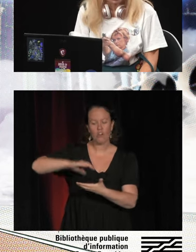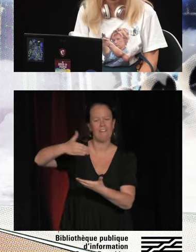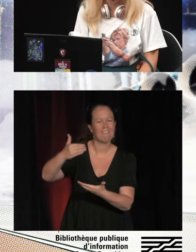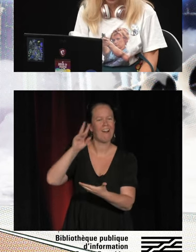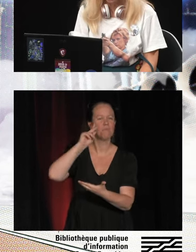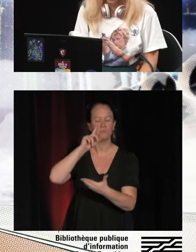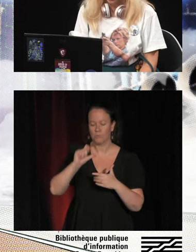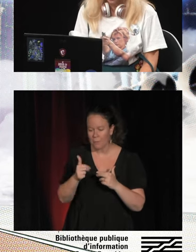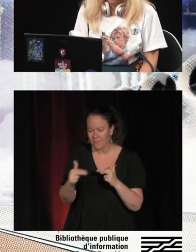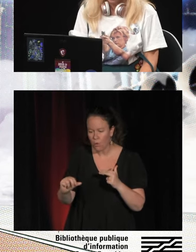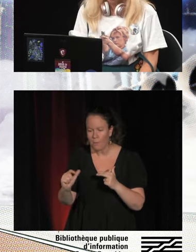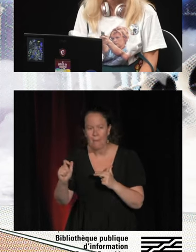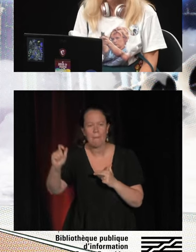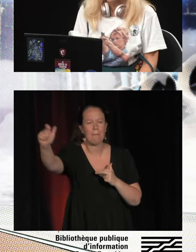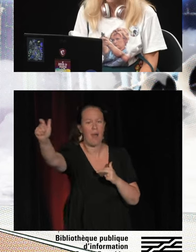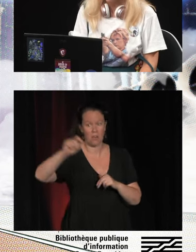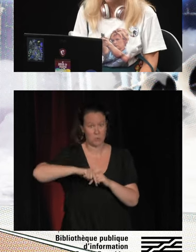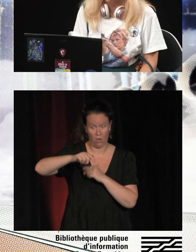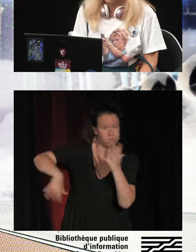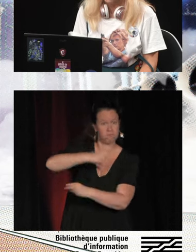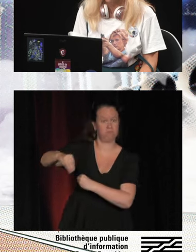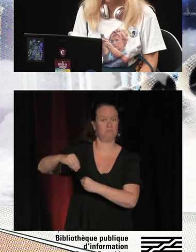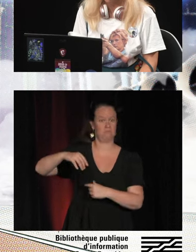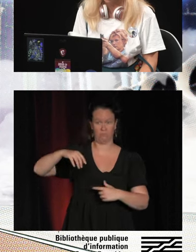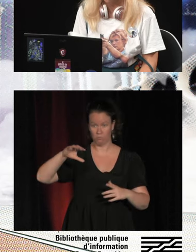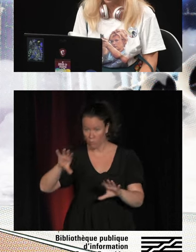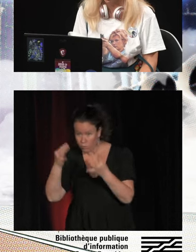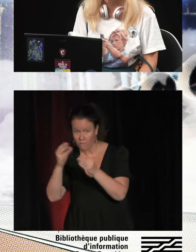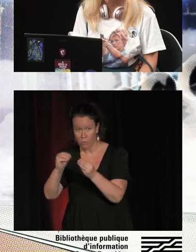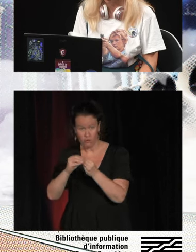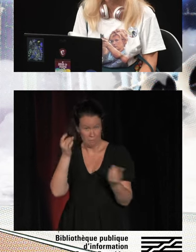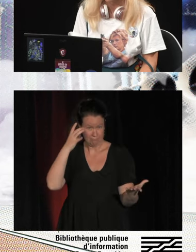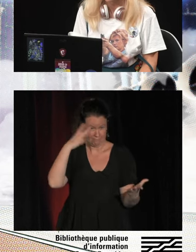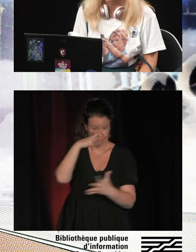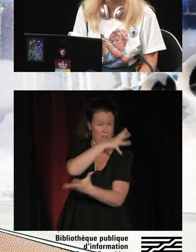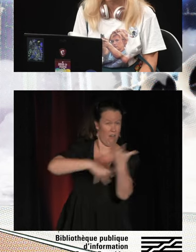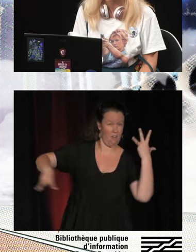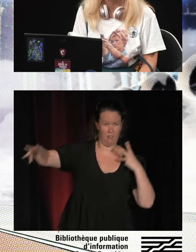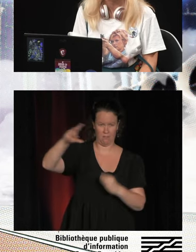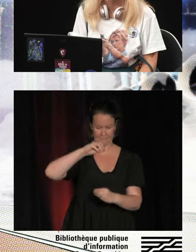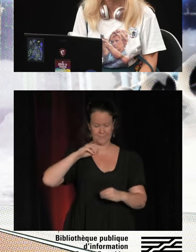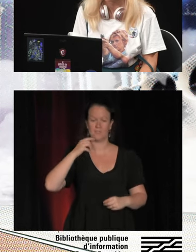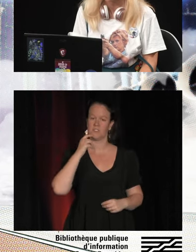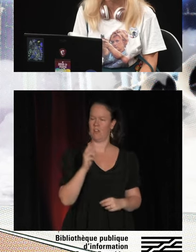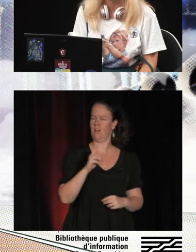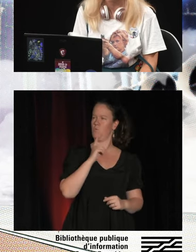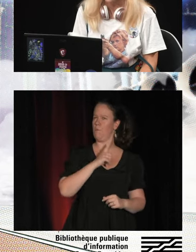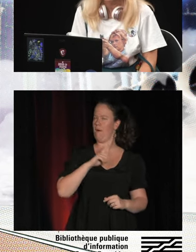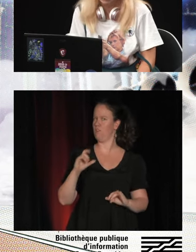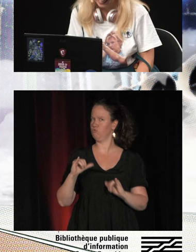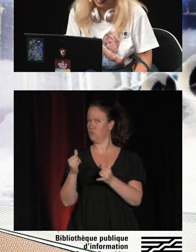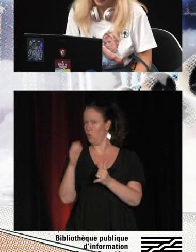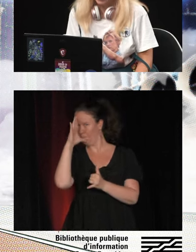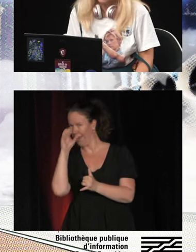Donc c'est très rigolo aussi. Et un jour, je me suis dit, hey, vas-y, la bonne idée, si on faisait un randomizer, mais aussi en shuffler. Donc j'ai mis